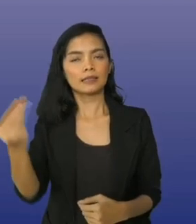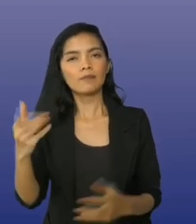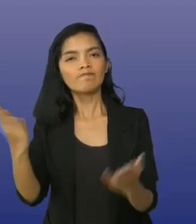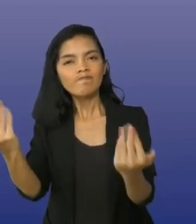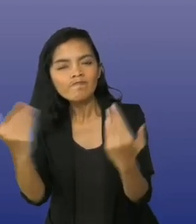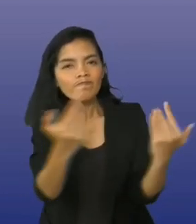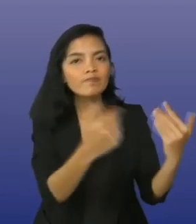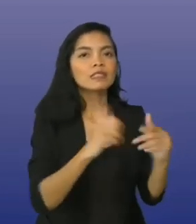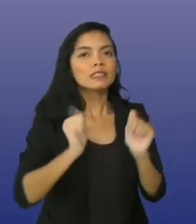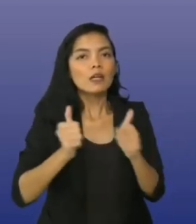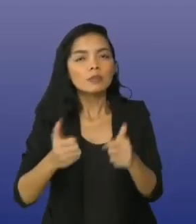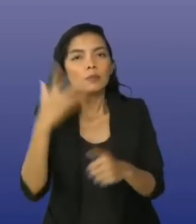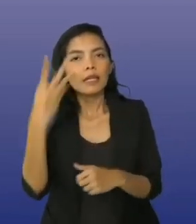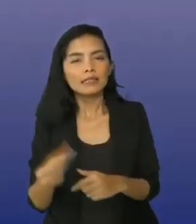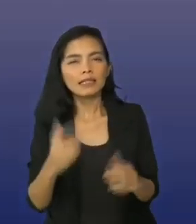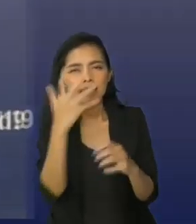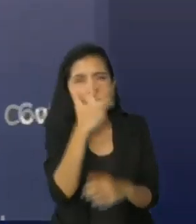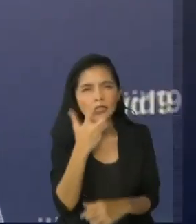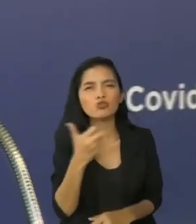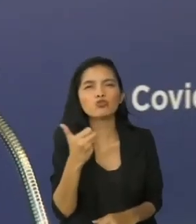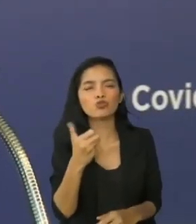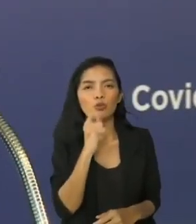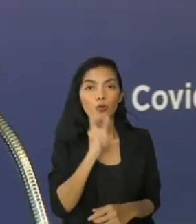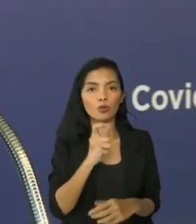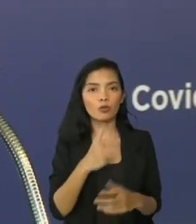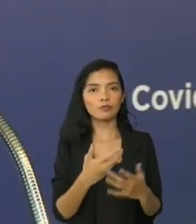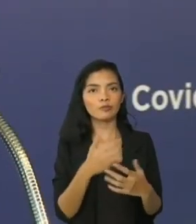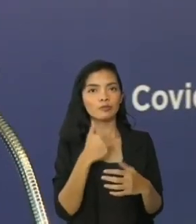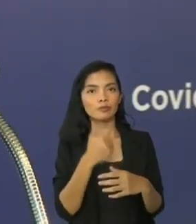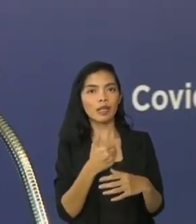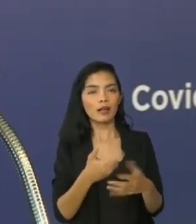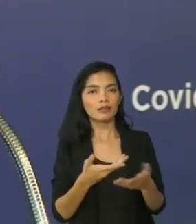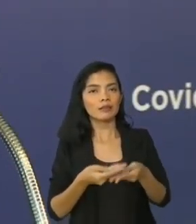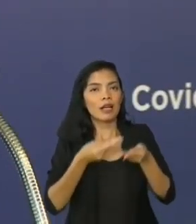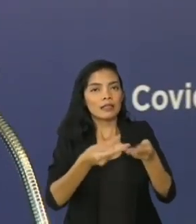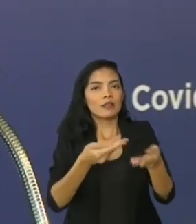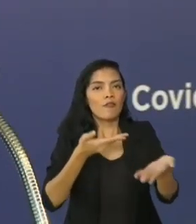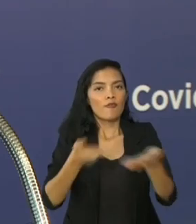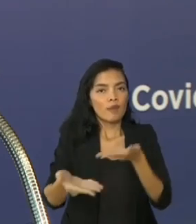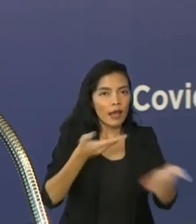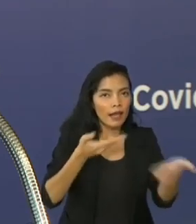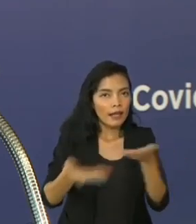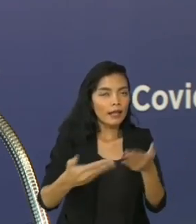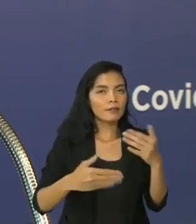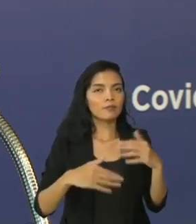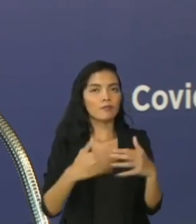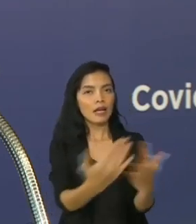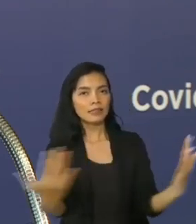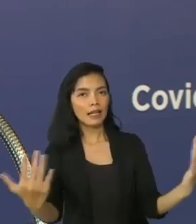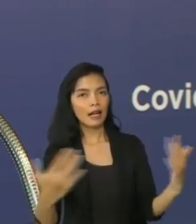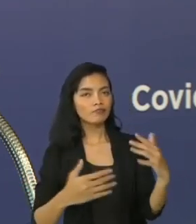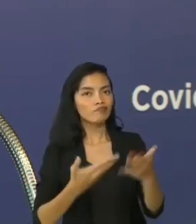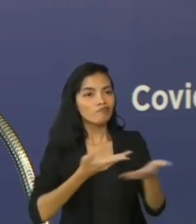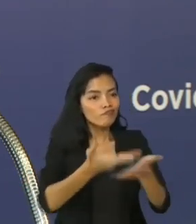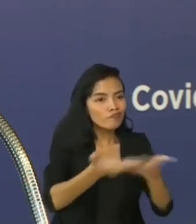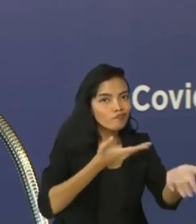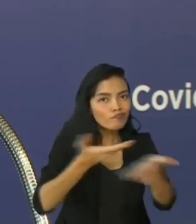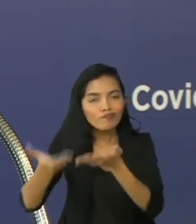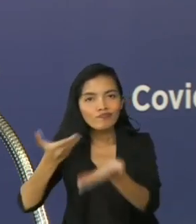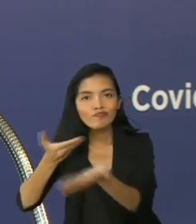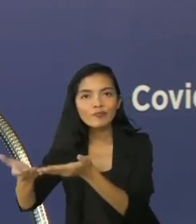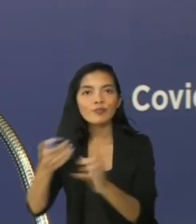mempersiapkan desanya dalam upaya lebih memberikan fasilitas kepada warga masyarakatnya dalam